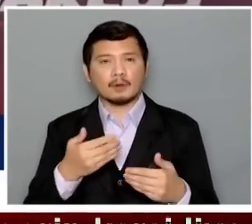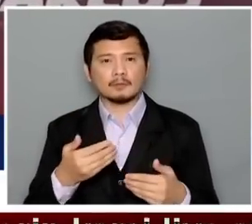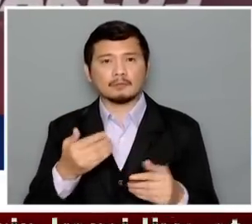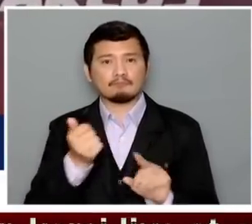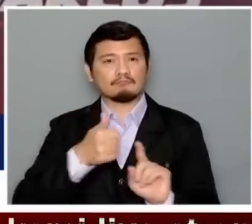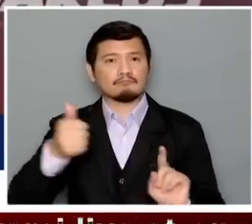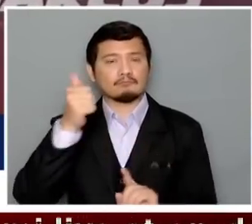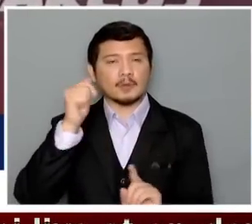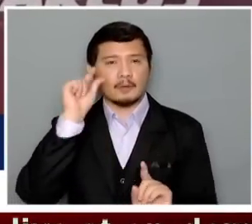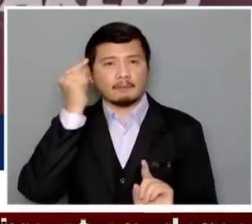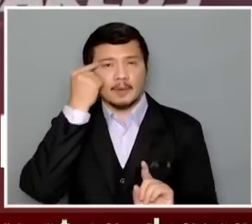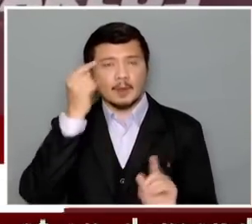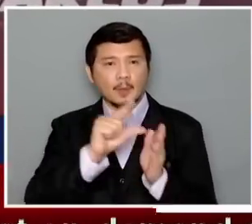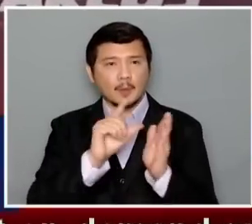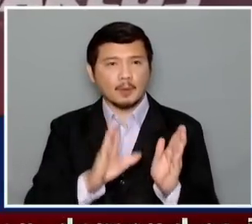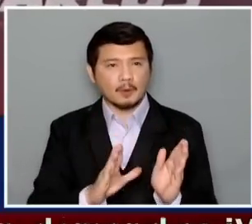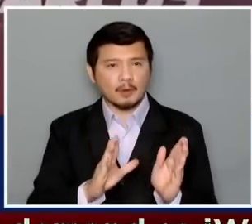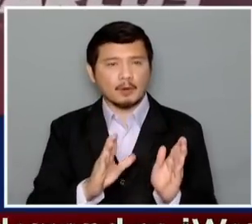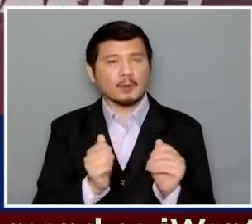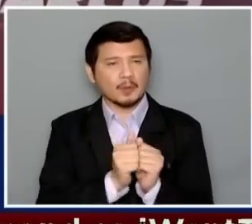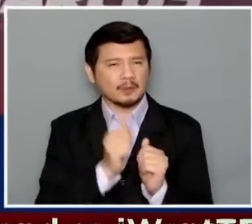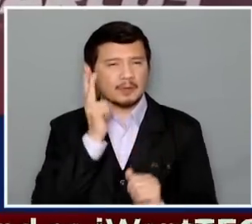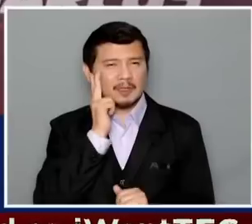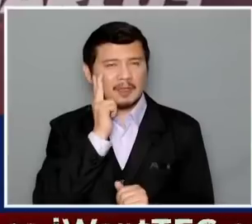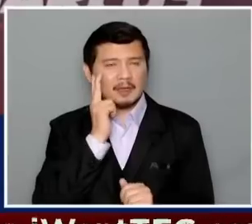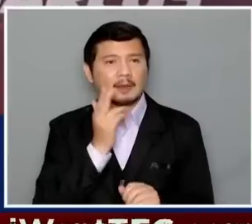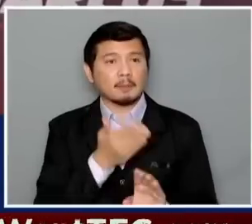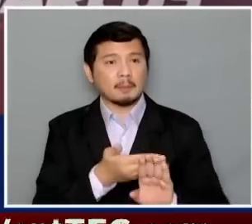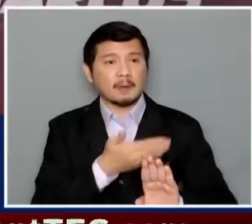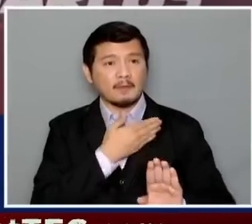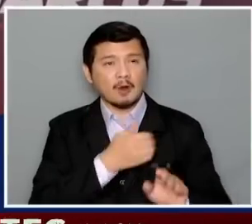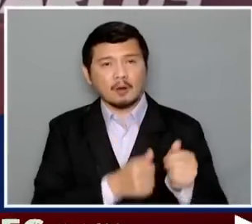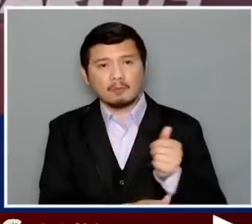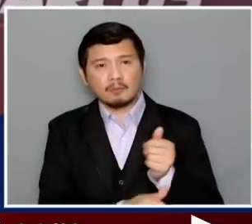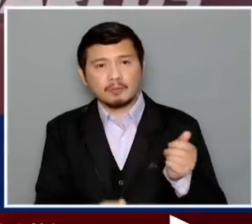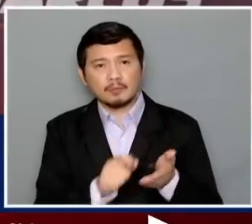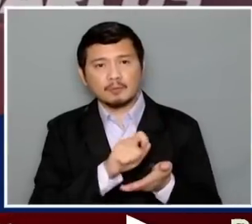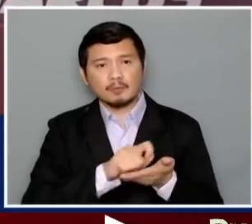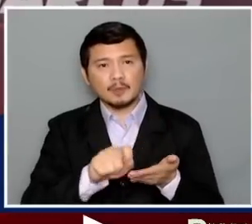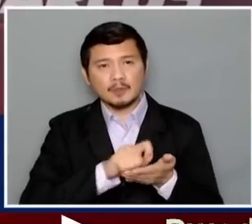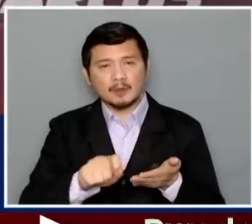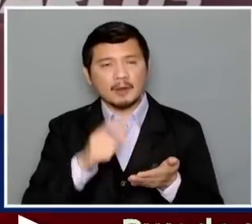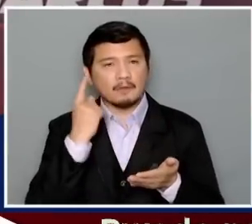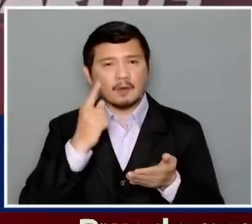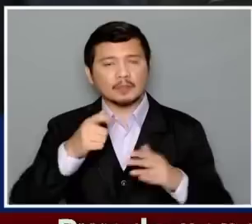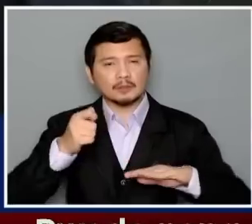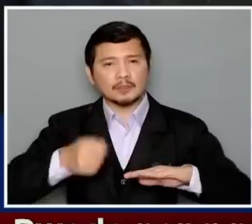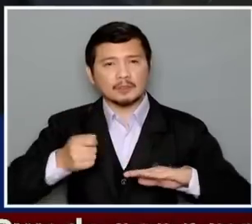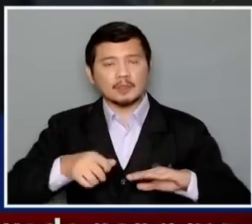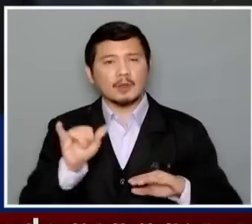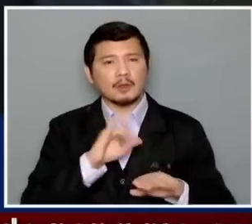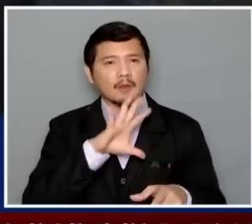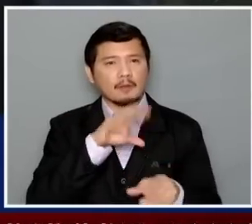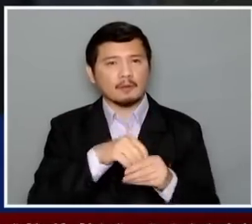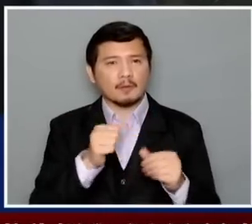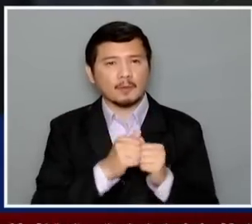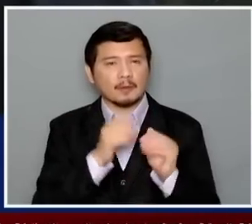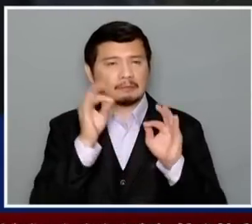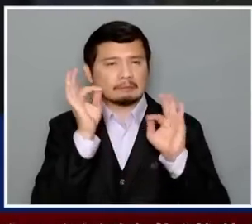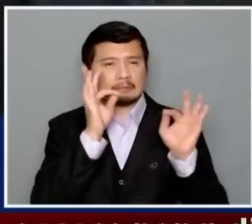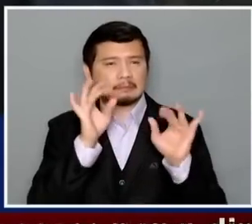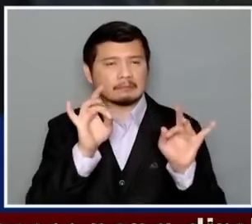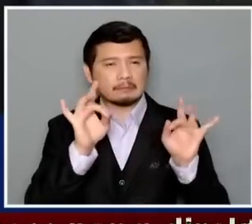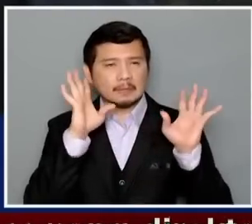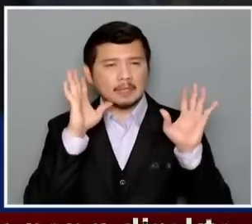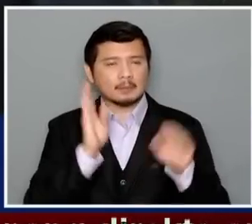under President Duterte, who was also a former Undersecretary of Justice and formerly also with the Dangerous Drugs Board. Samantala, ang dating